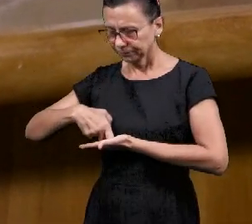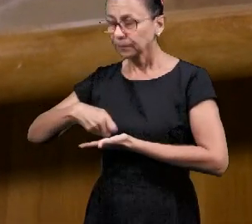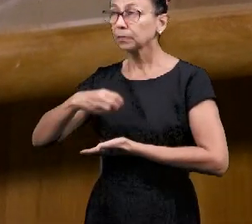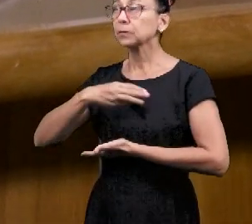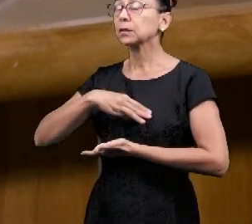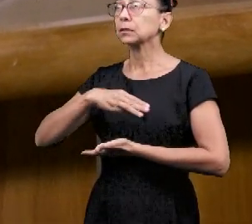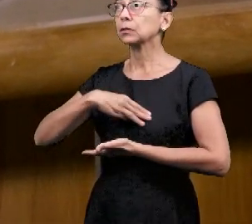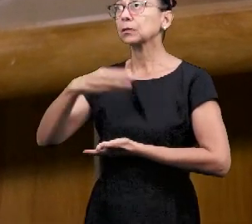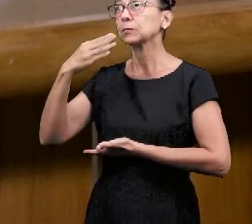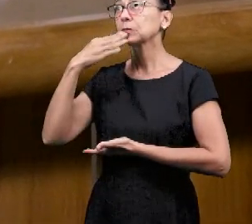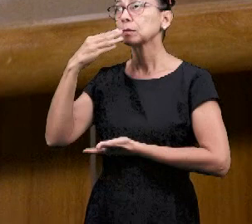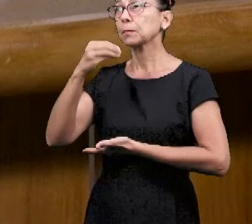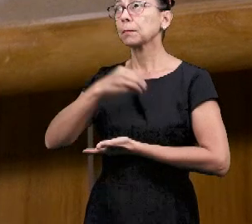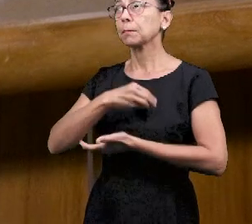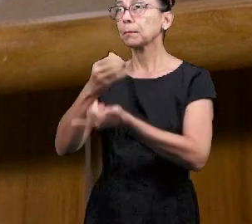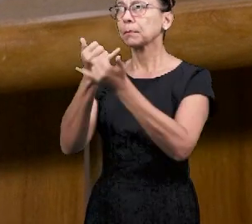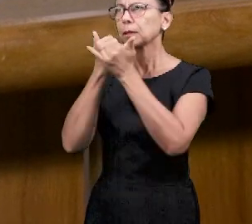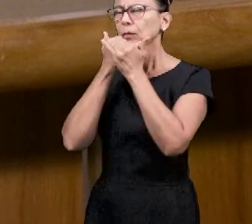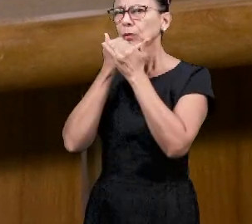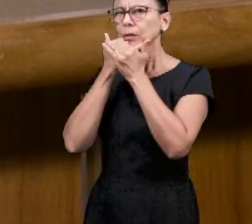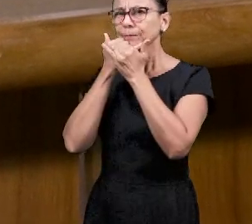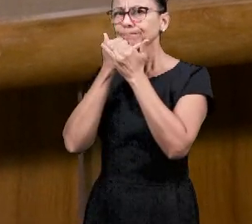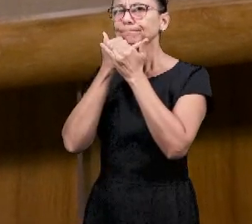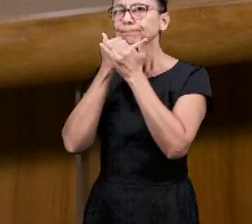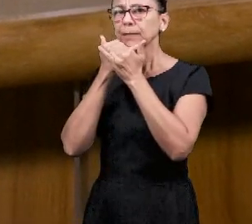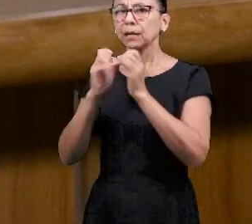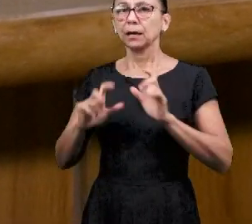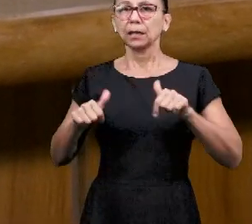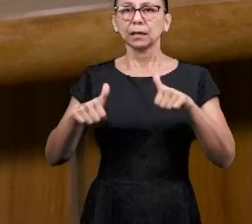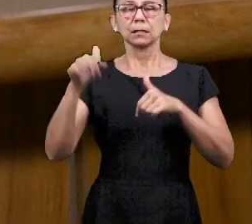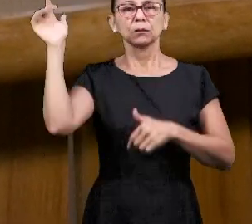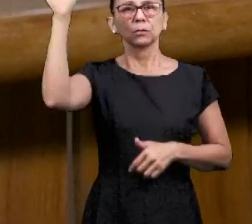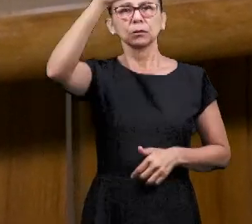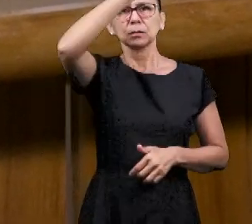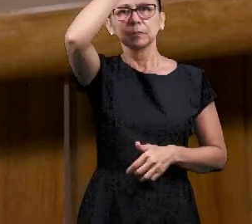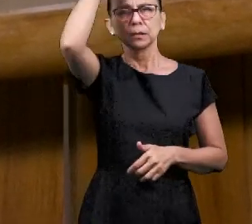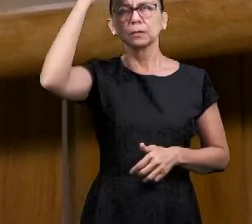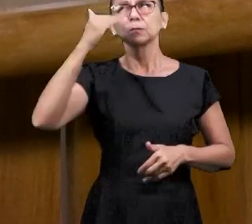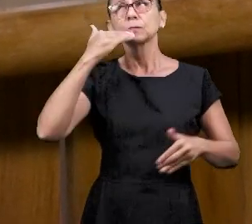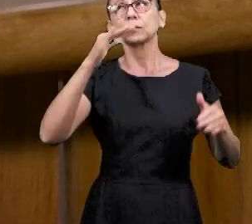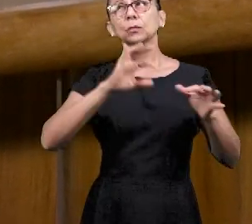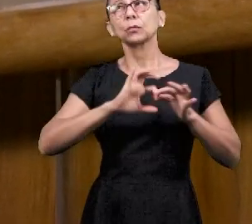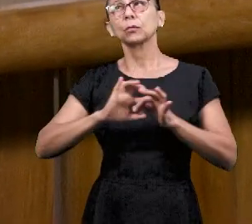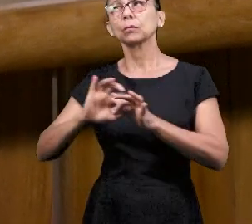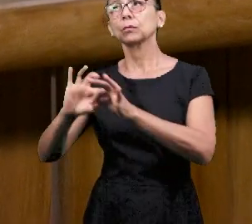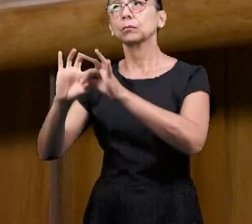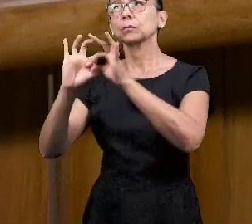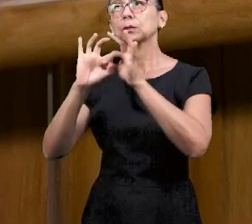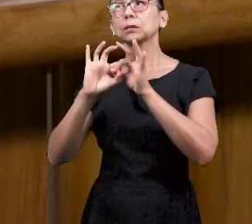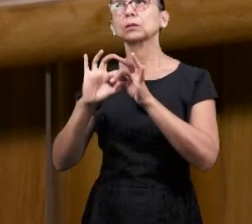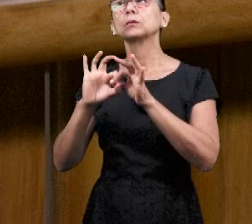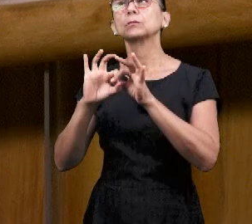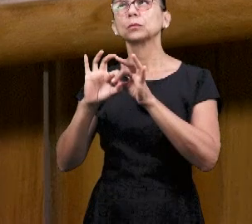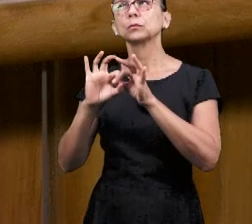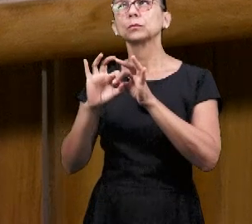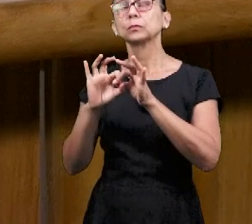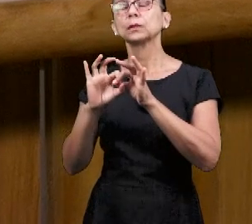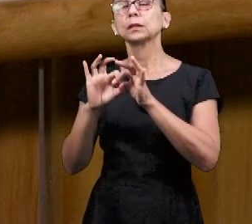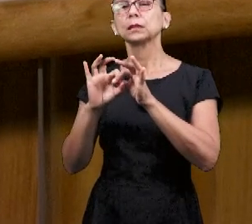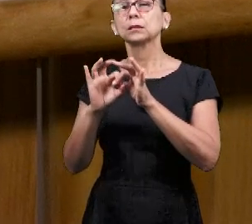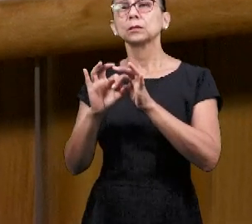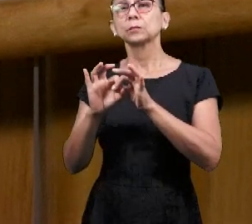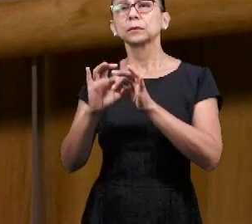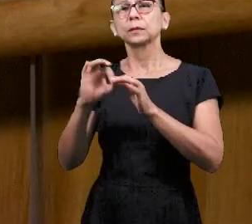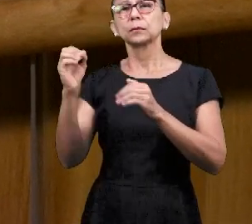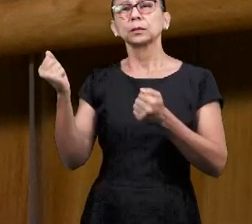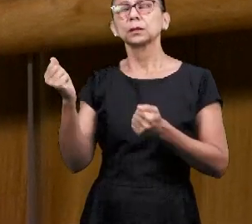de nos péchés, dans l'opération de ton Saint-Esprit, la communion avec toi pour toucher l'enseignement